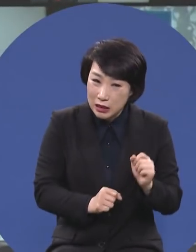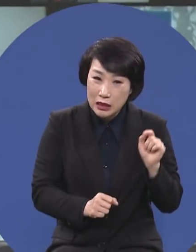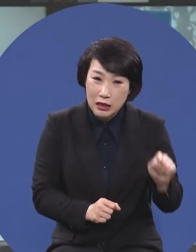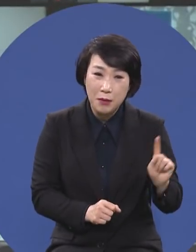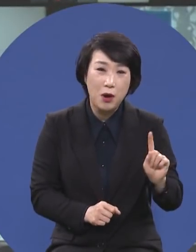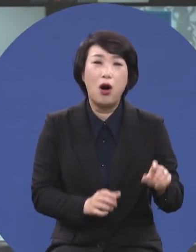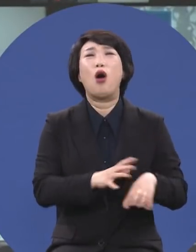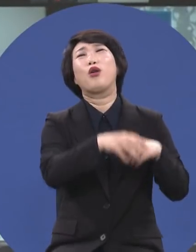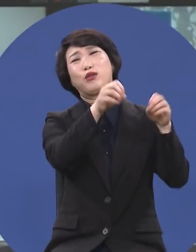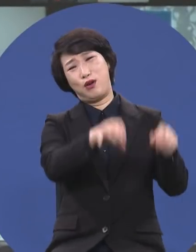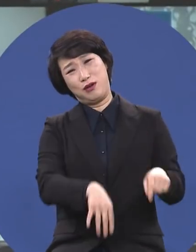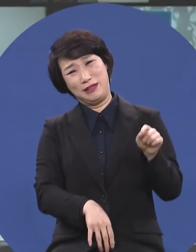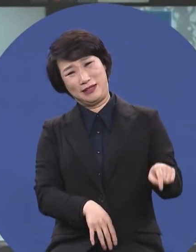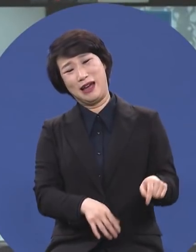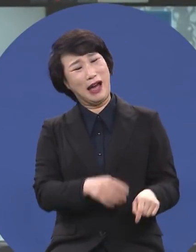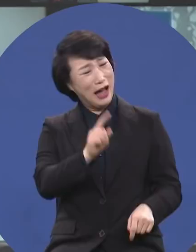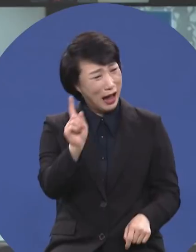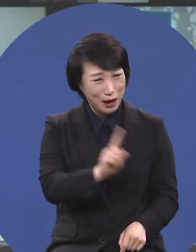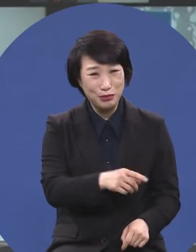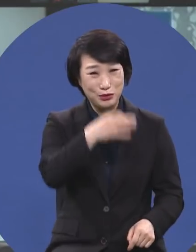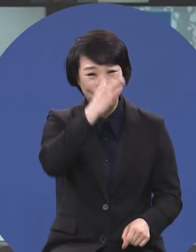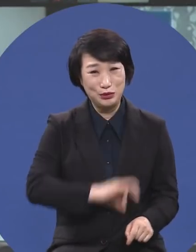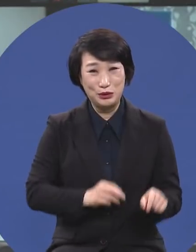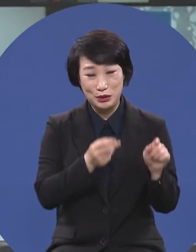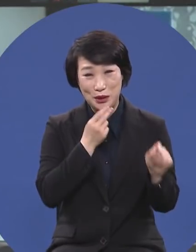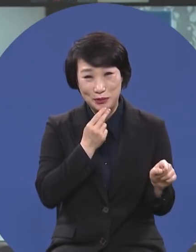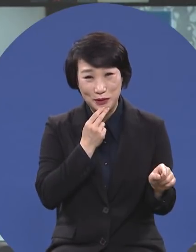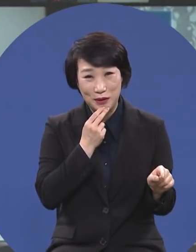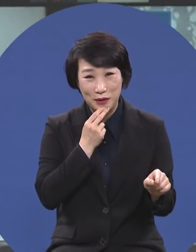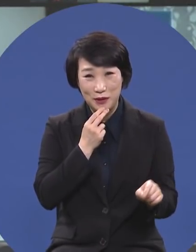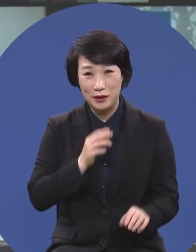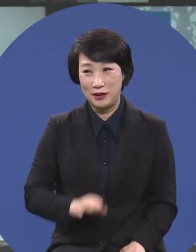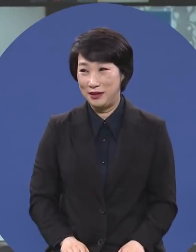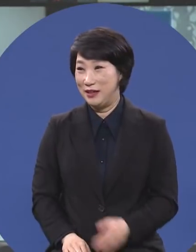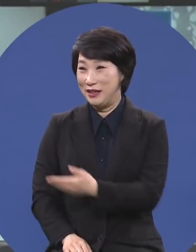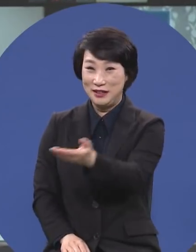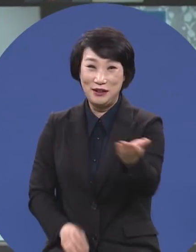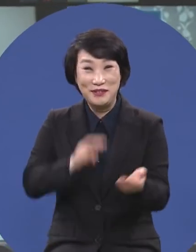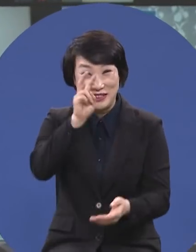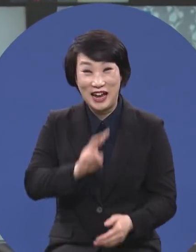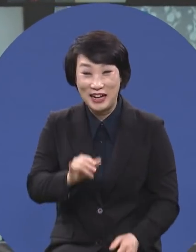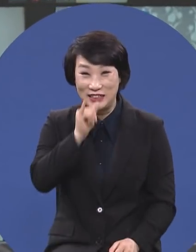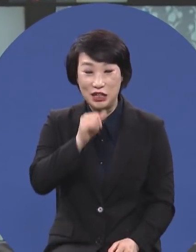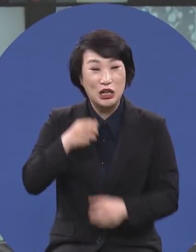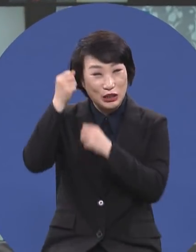이것이 허당이야, 허용이야, 아무 소용없어. 그 노래도 있잖아요.